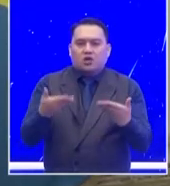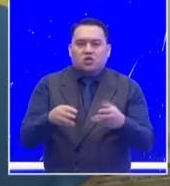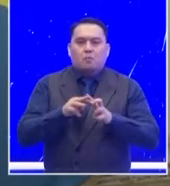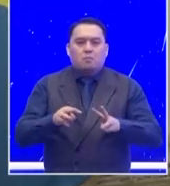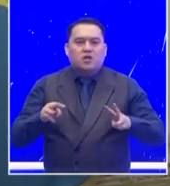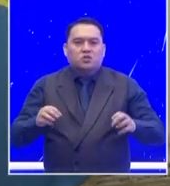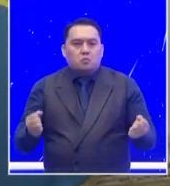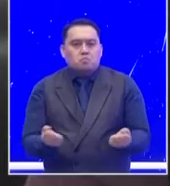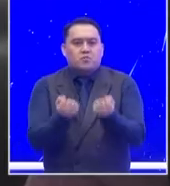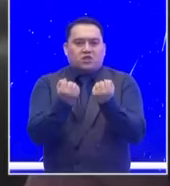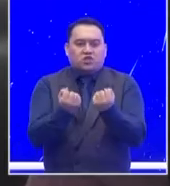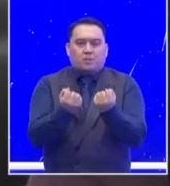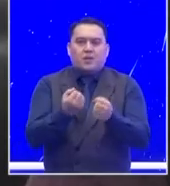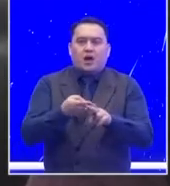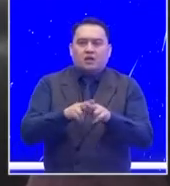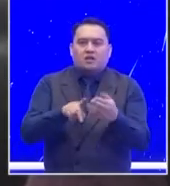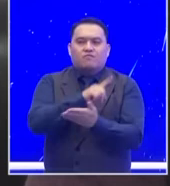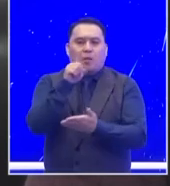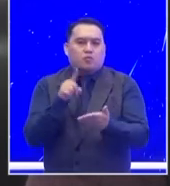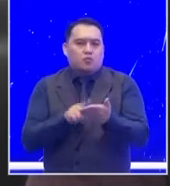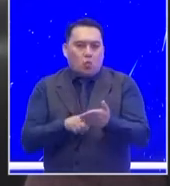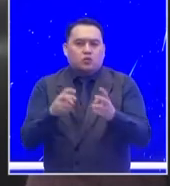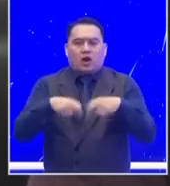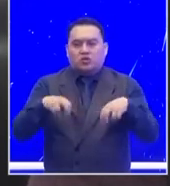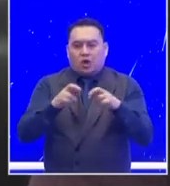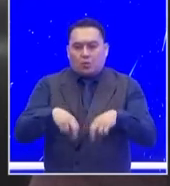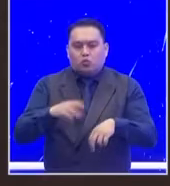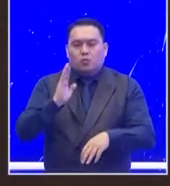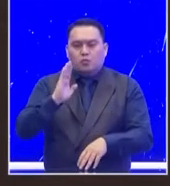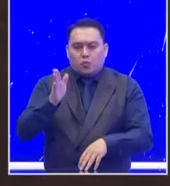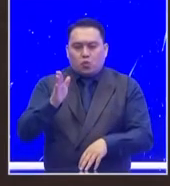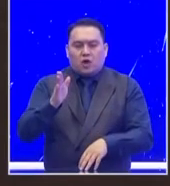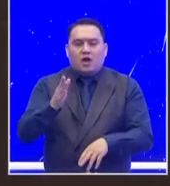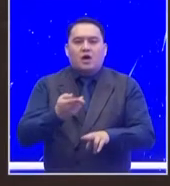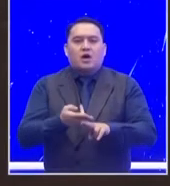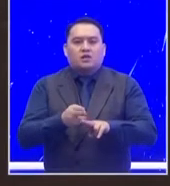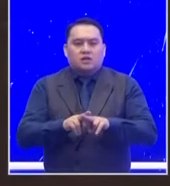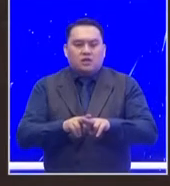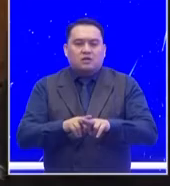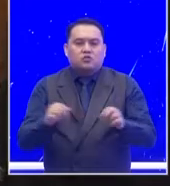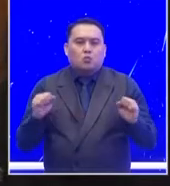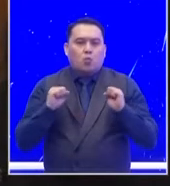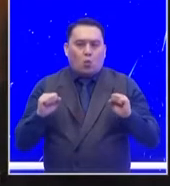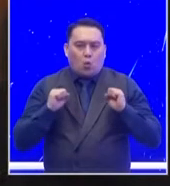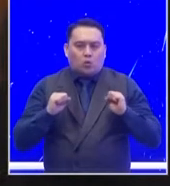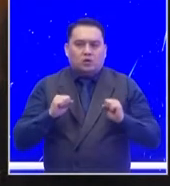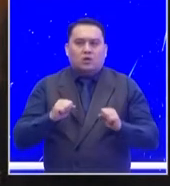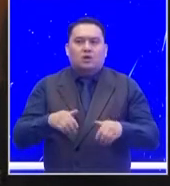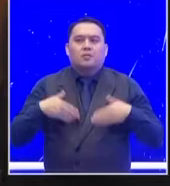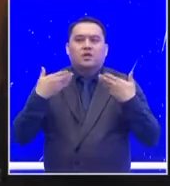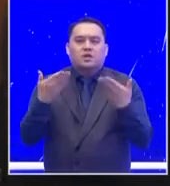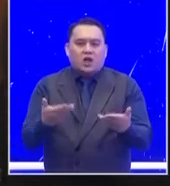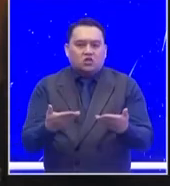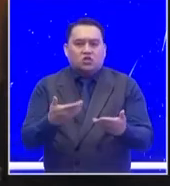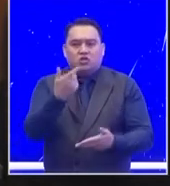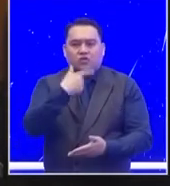всецело поддержала. В настоящее время этот вопрос находится в разработке. Немало тем затронуто и касательно спорта. Пришедшие высказали ряд